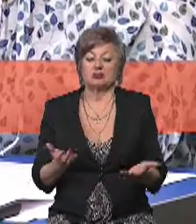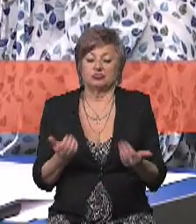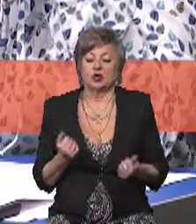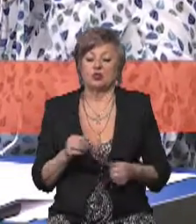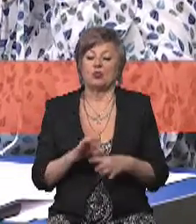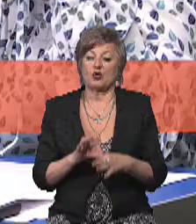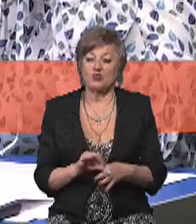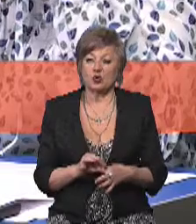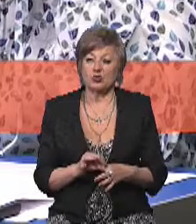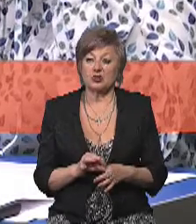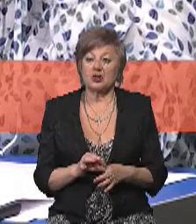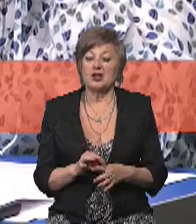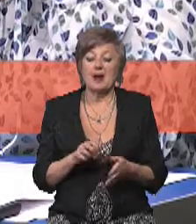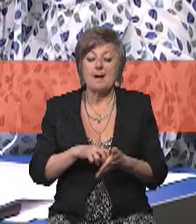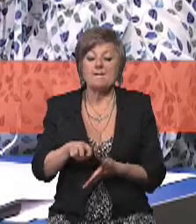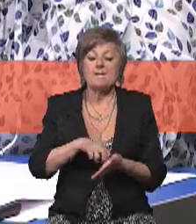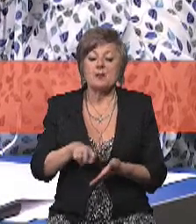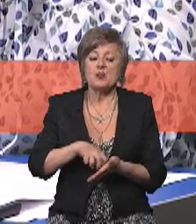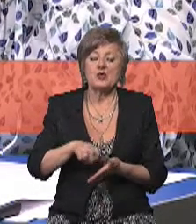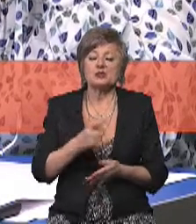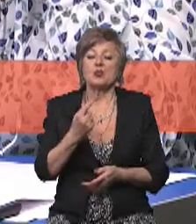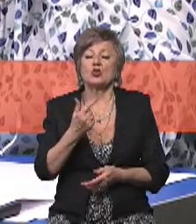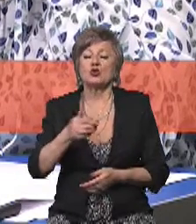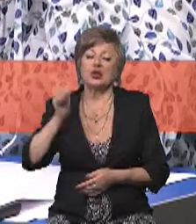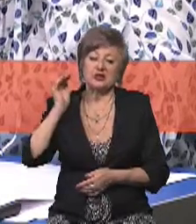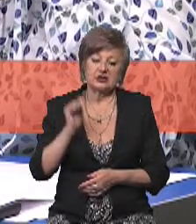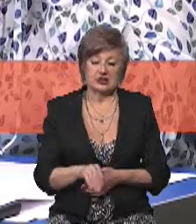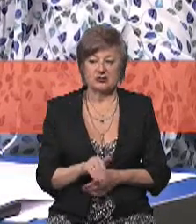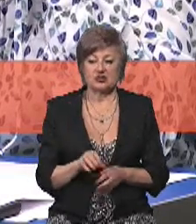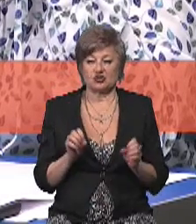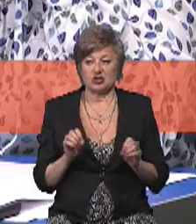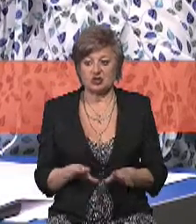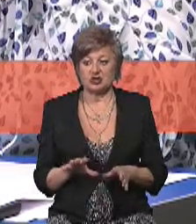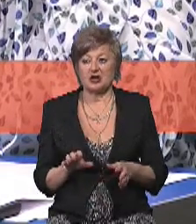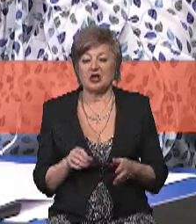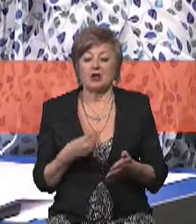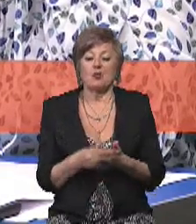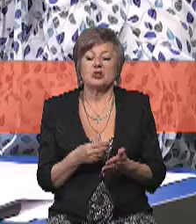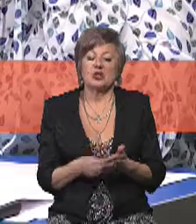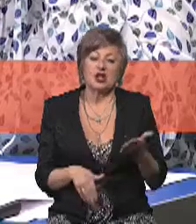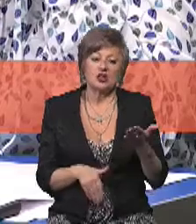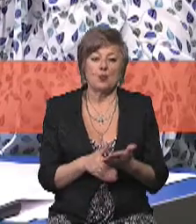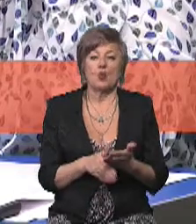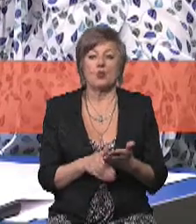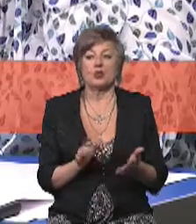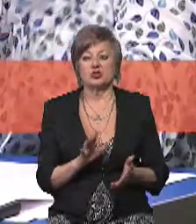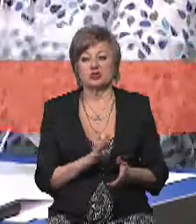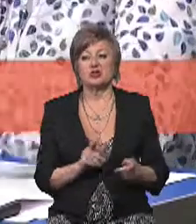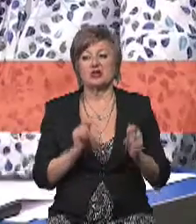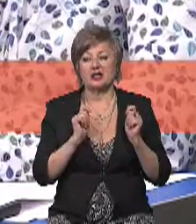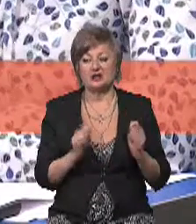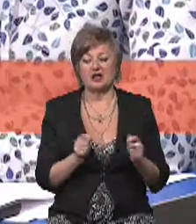проведено. Розглянув тільки письмових звернень 1500. Розумієте? Матеріальна допомога була